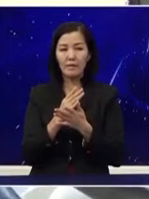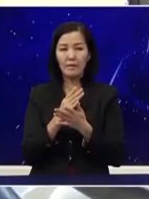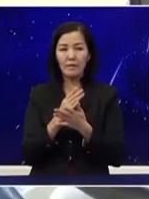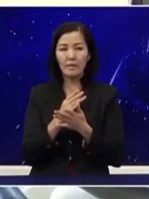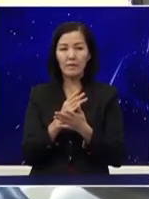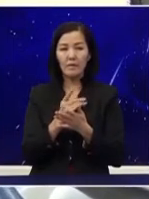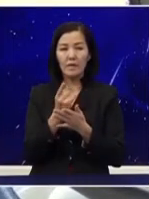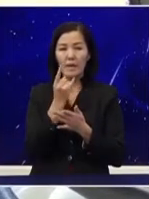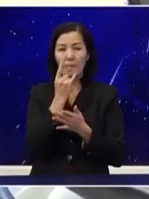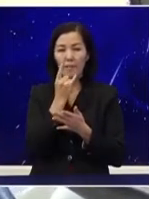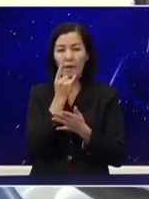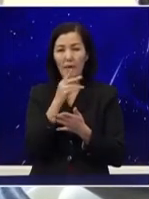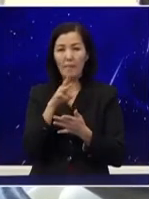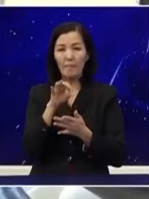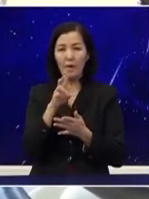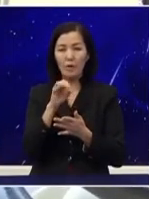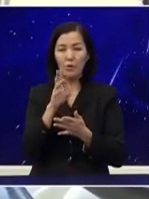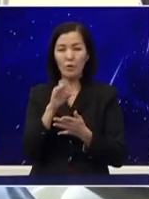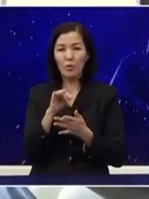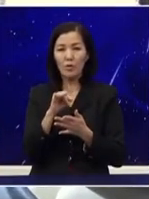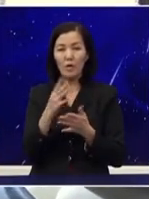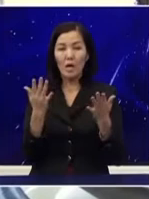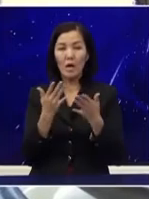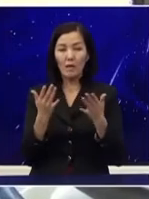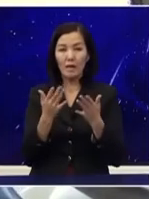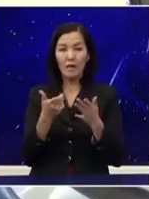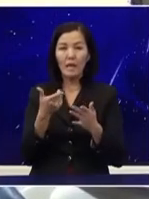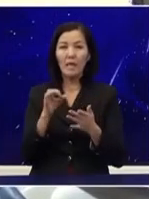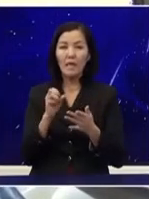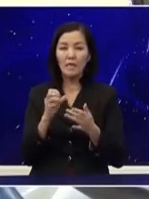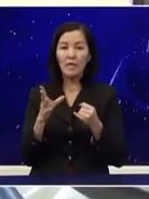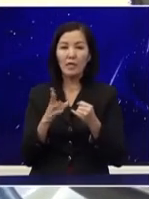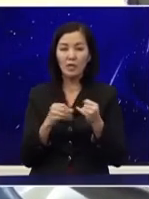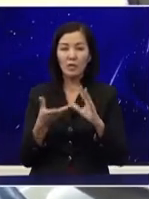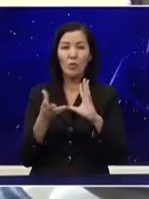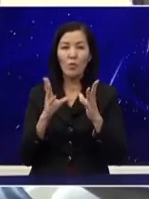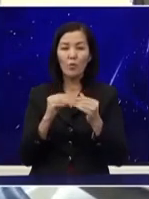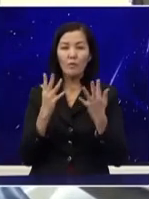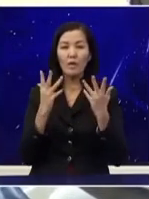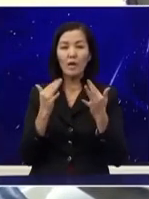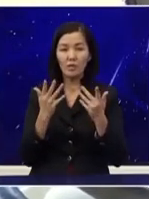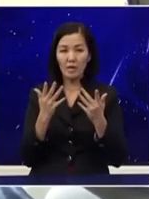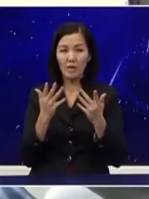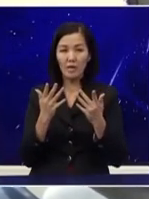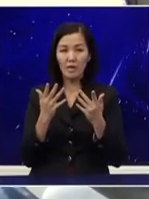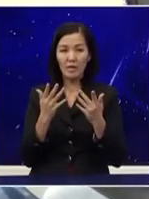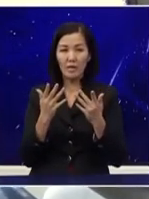мотордың обороты көрсетіледі. Екінші жүріс гектарыңды көрсетіп отырады. Оборот барабандыкі